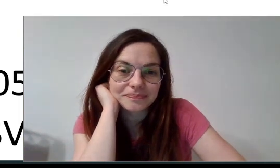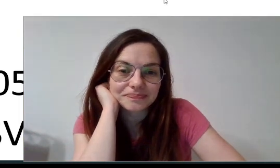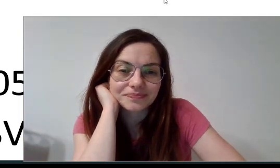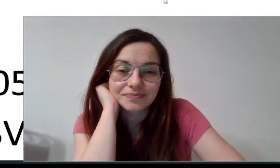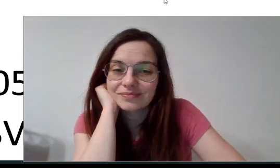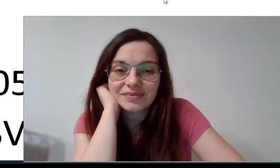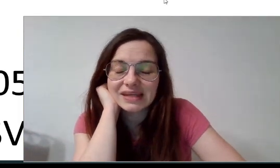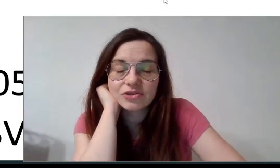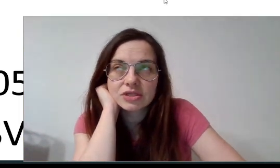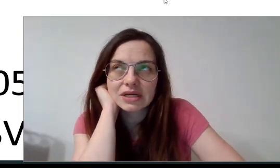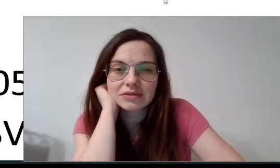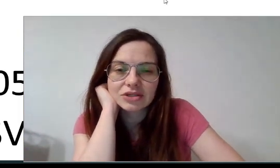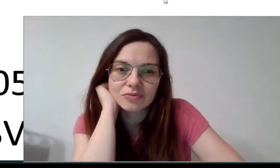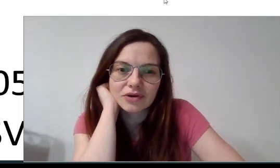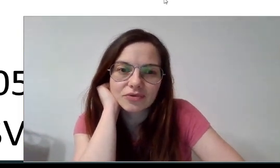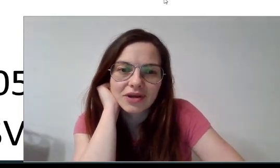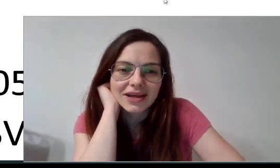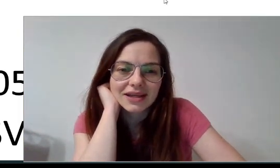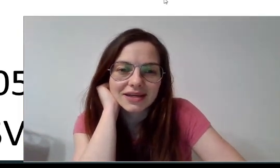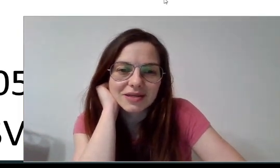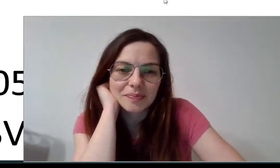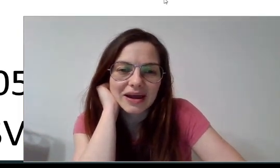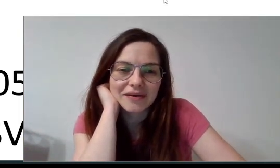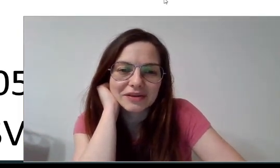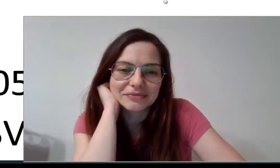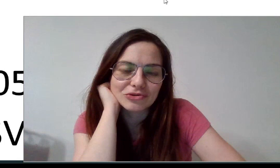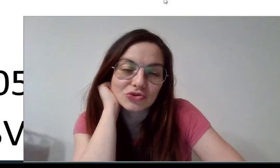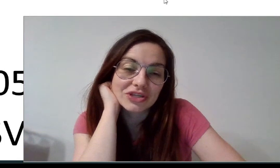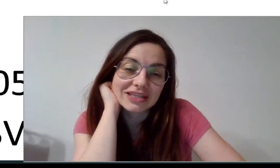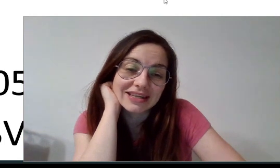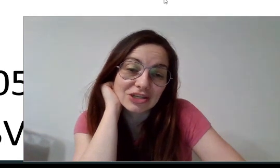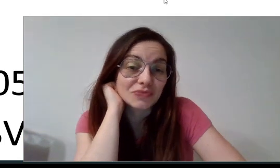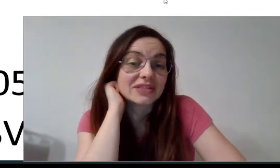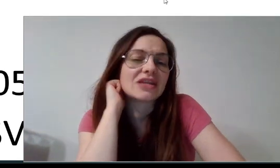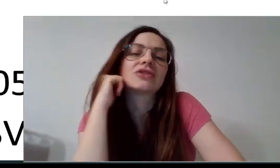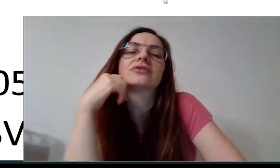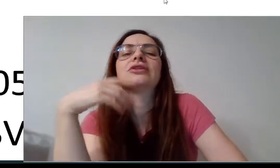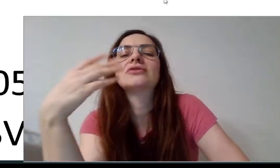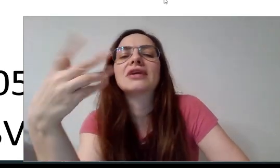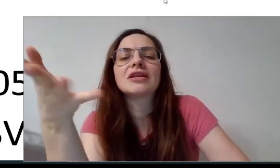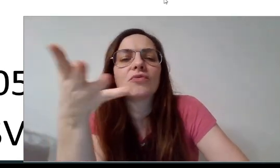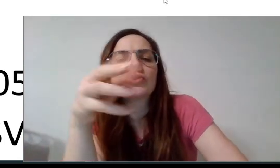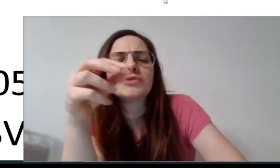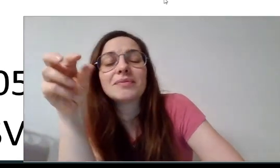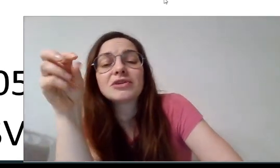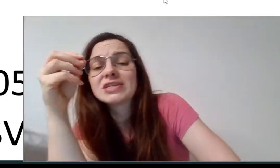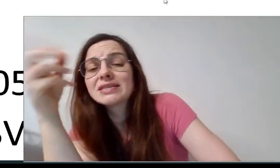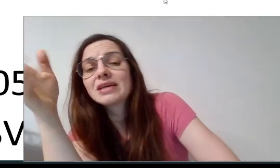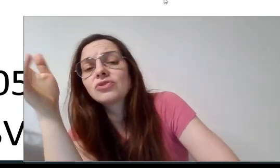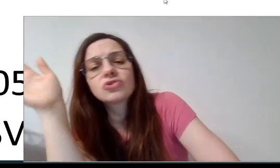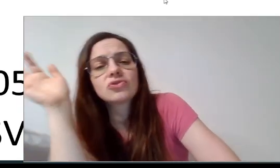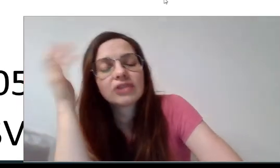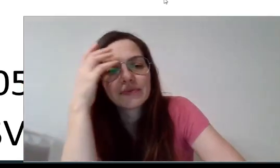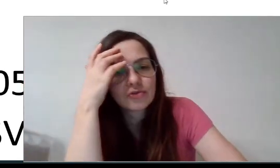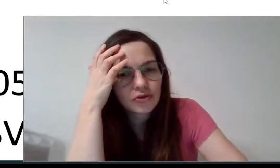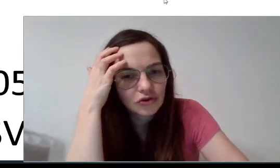bitan, zato što stalno nešto moramo da se pravdamo u suštini, da kažemo zašto nešto radimo. Učim nemački